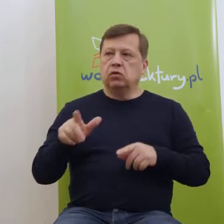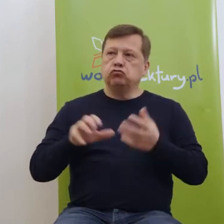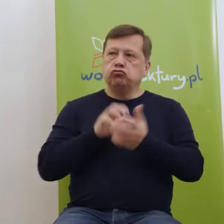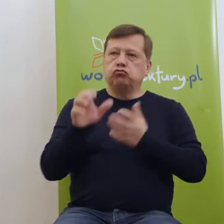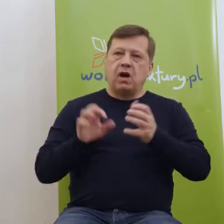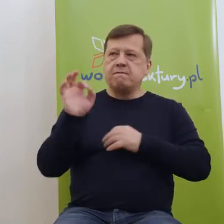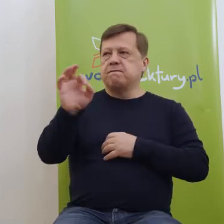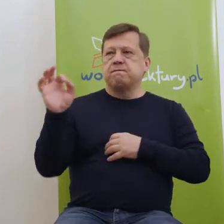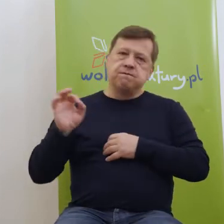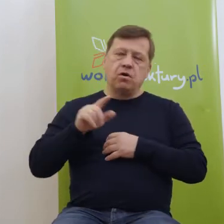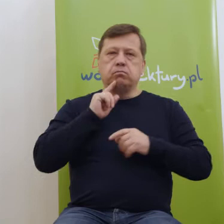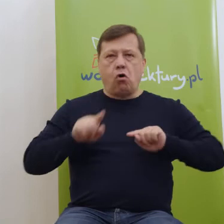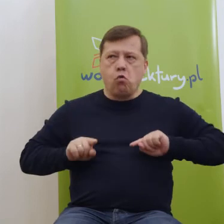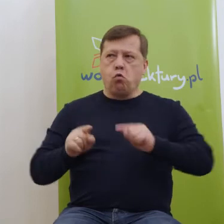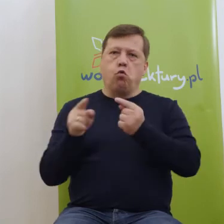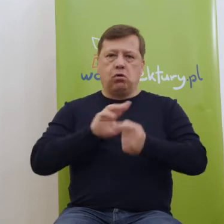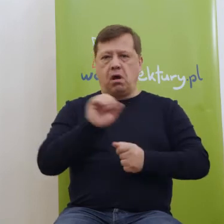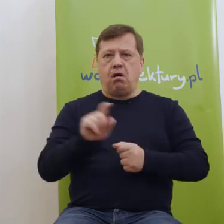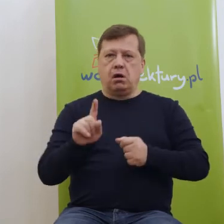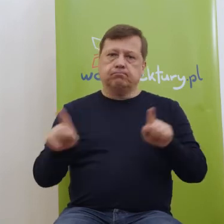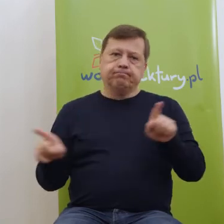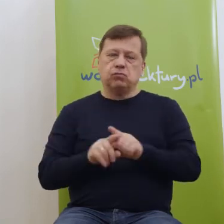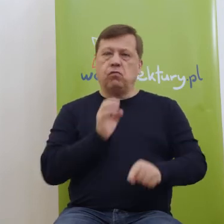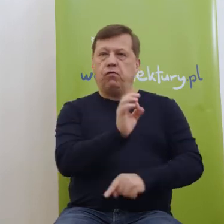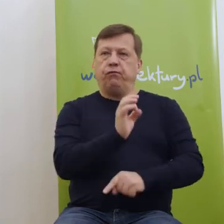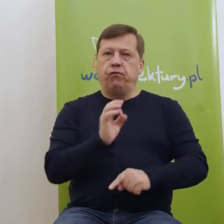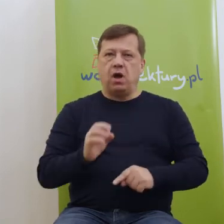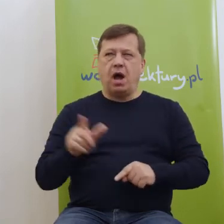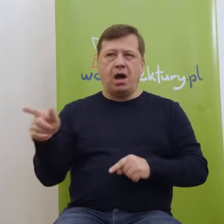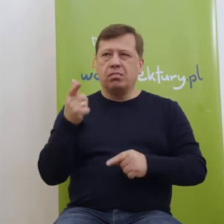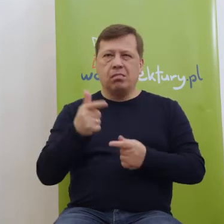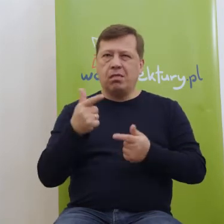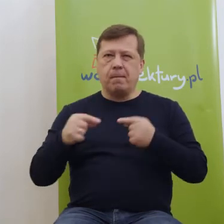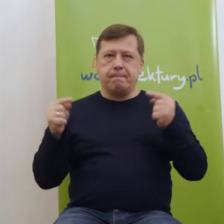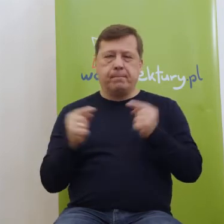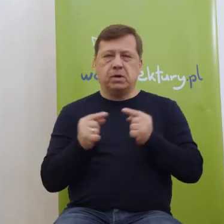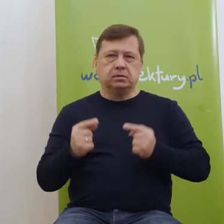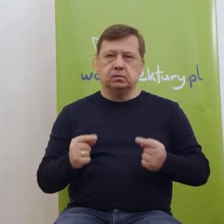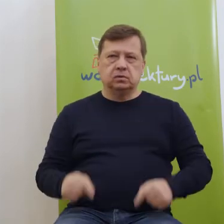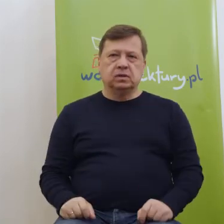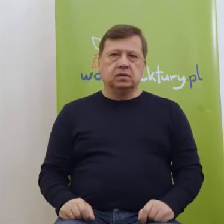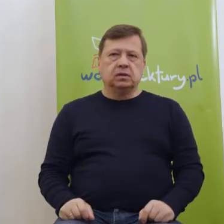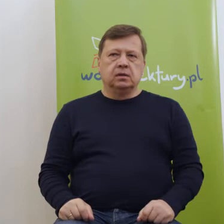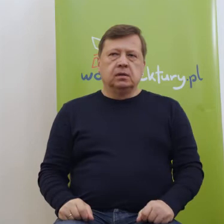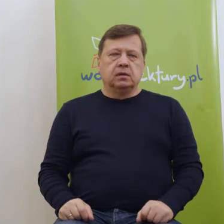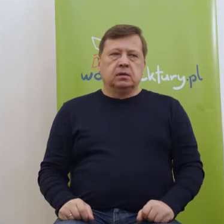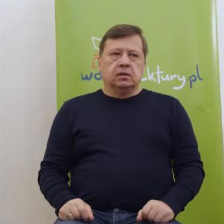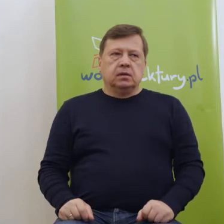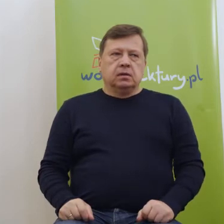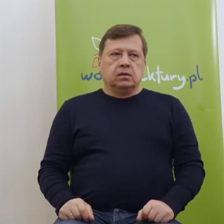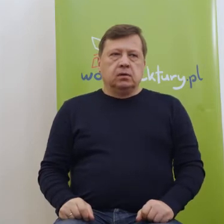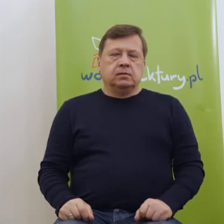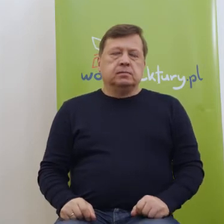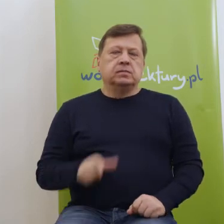sposób, który nie do końca z wolą tego drugiego człowieka musi być zgodny. W ogóle to